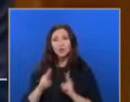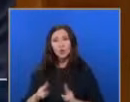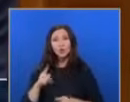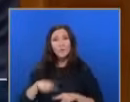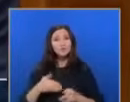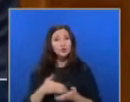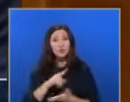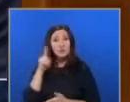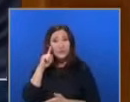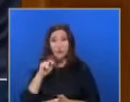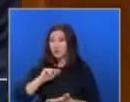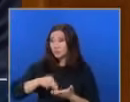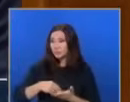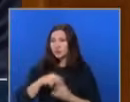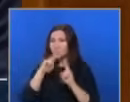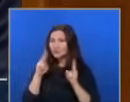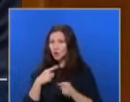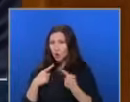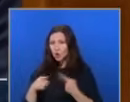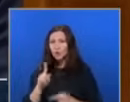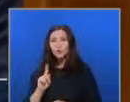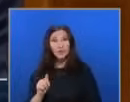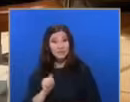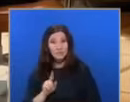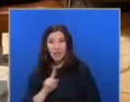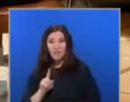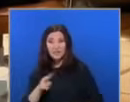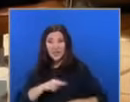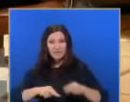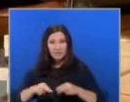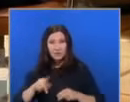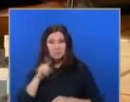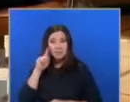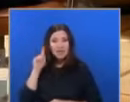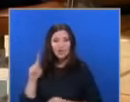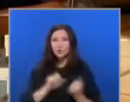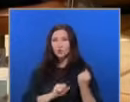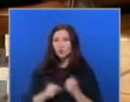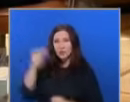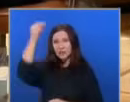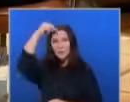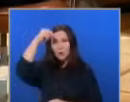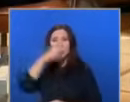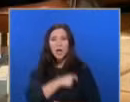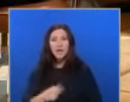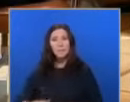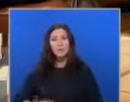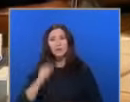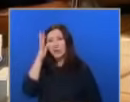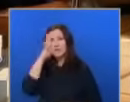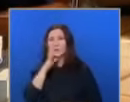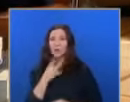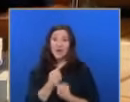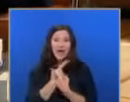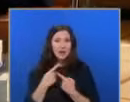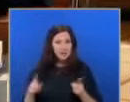се подпише международен договор, той трябва да се спазва, а не да се ревизира. Не знаят, че конституциите на България и Република Северна Македония